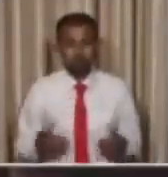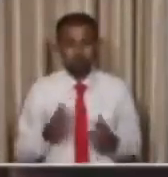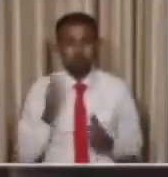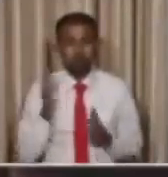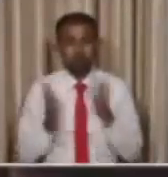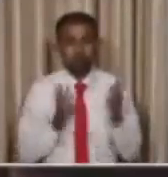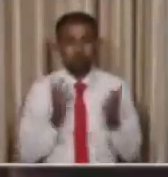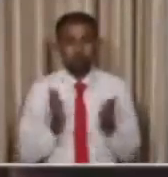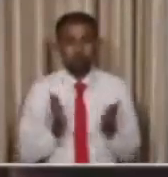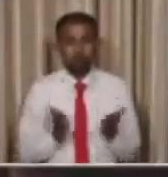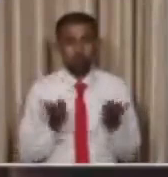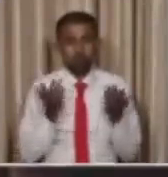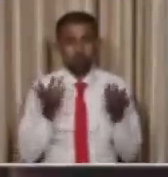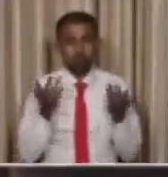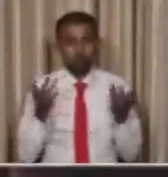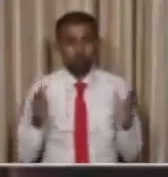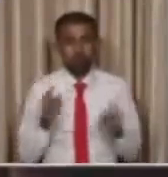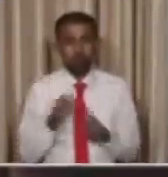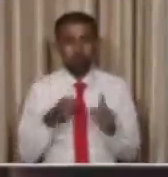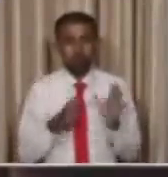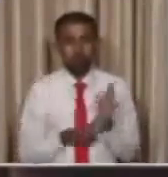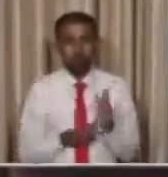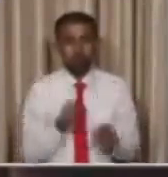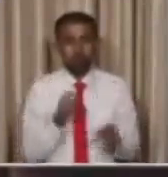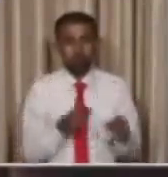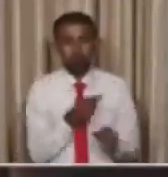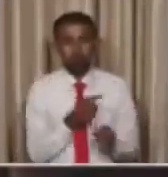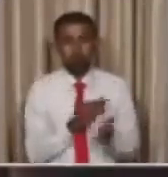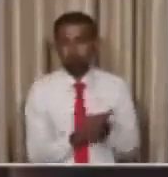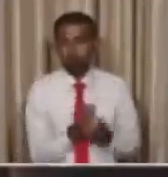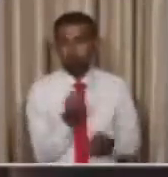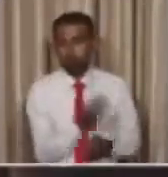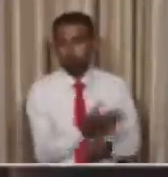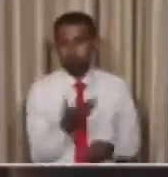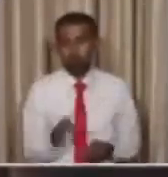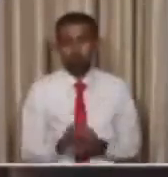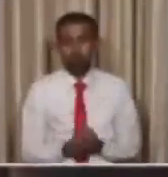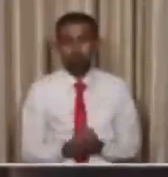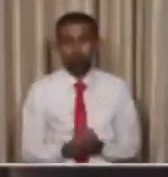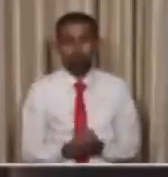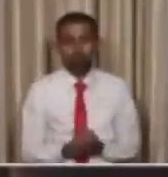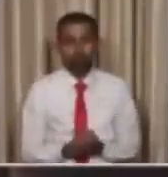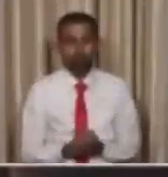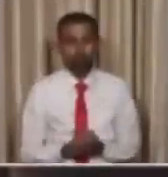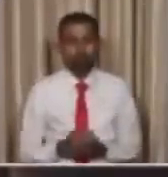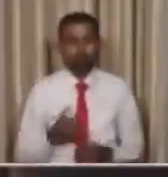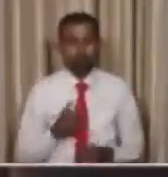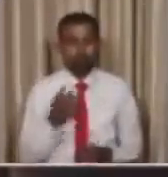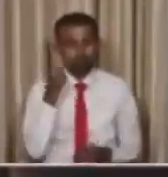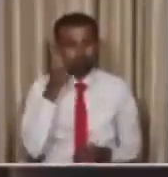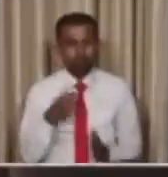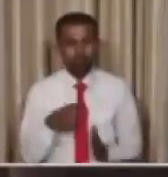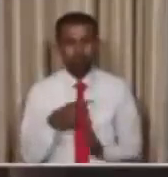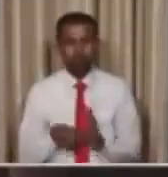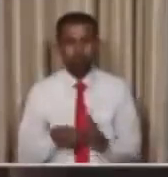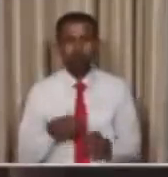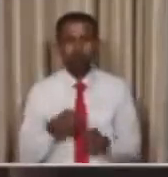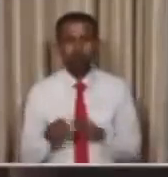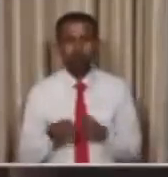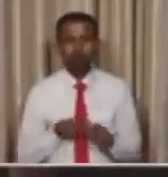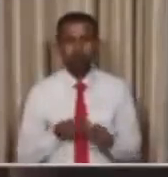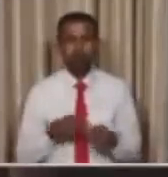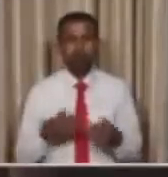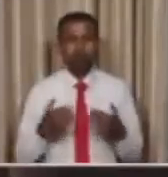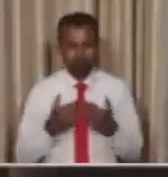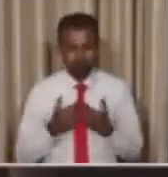ලෝකේ උදා වෙලා තිබෙනවා මේ පලස්තීන ජනතාවට. ඒ හින්දා ගරු සභාපතිතුමනි, මම හිතනවා ශ්‍රී ලංකාව හැටියට